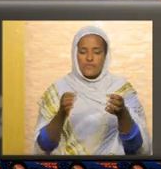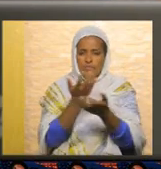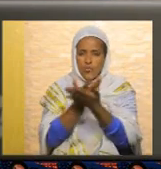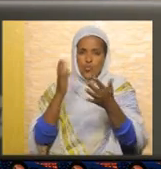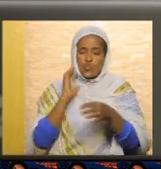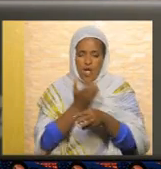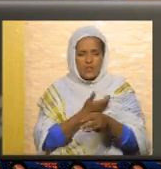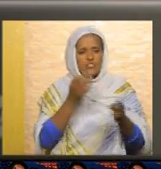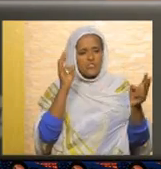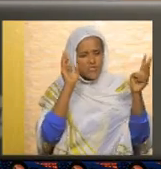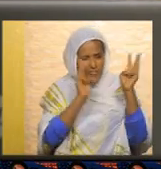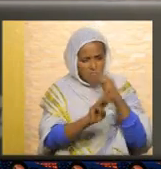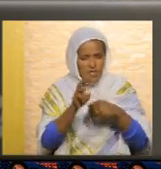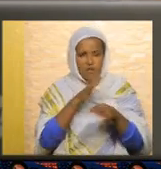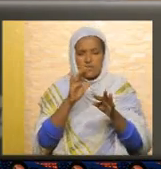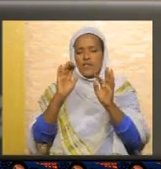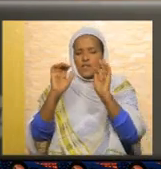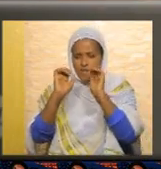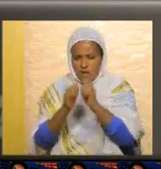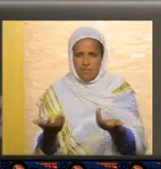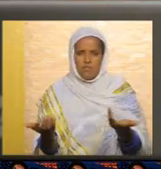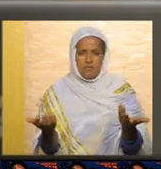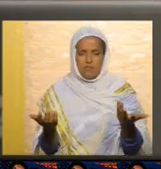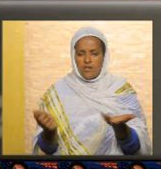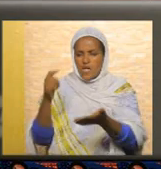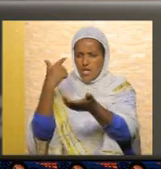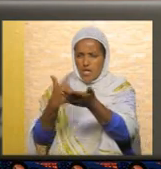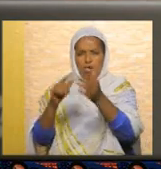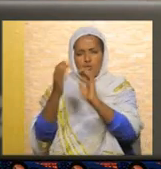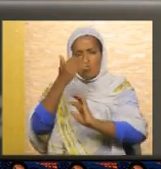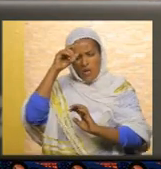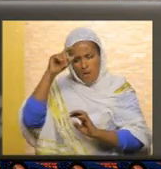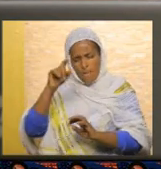እንደ ጉዳያችን ችግራችን እንዴት